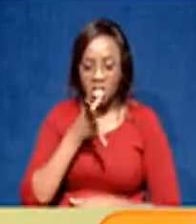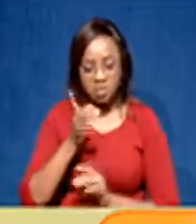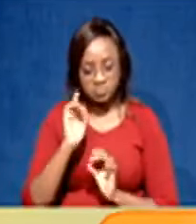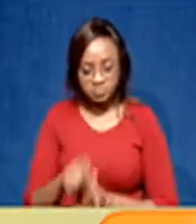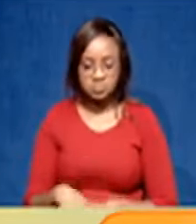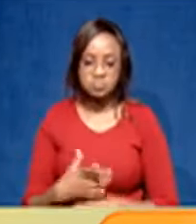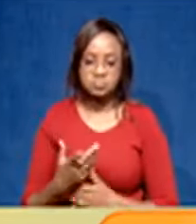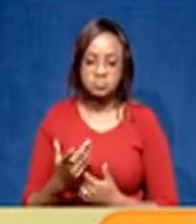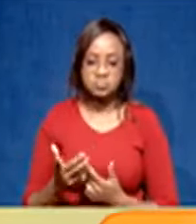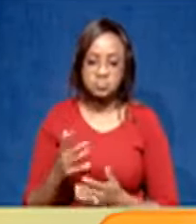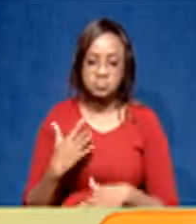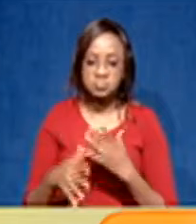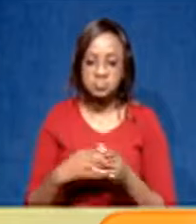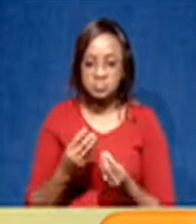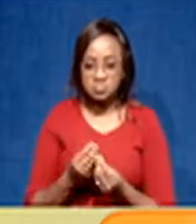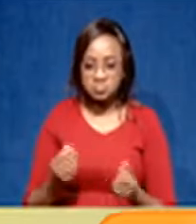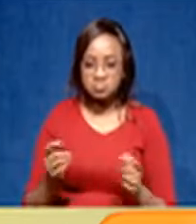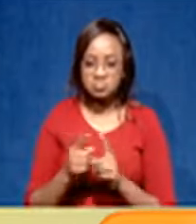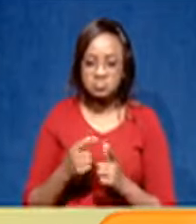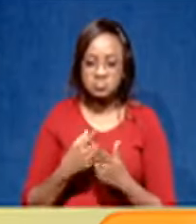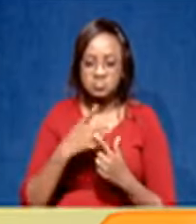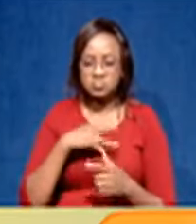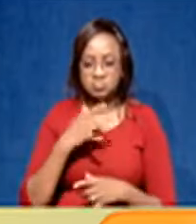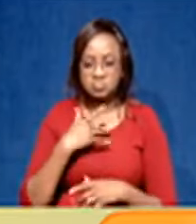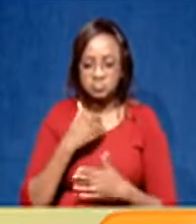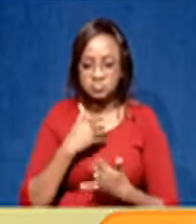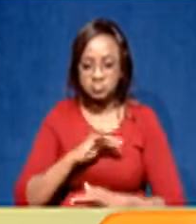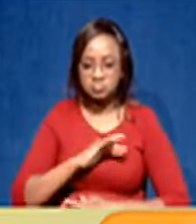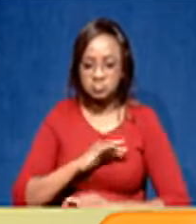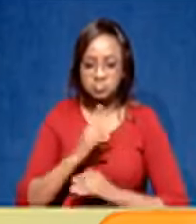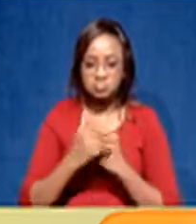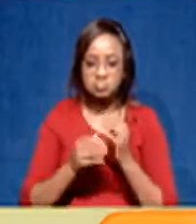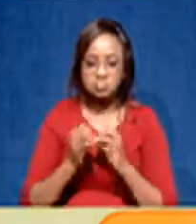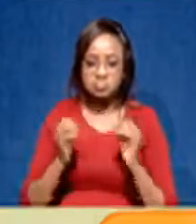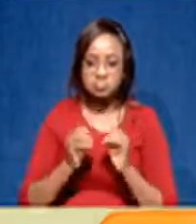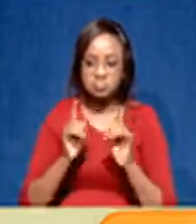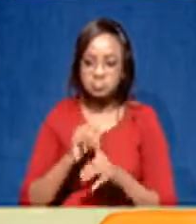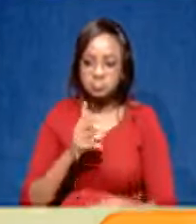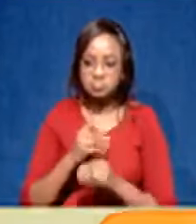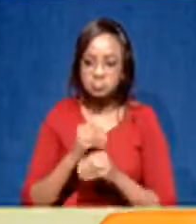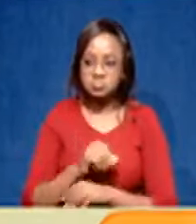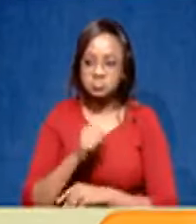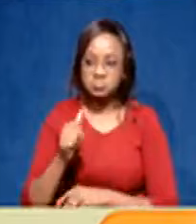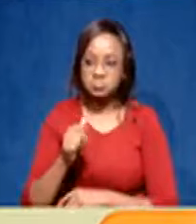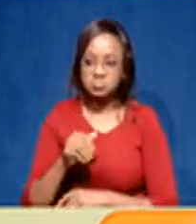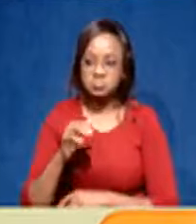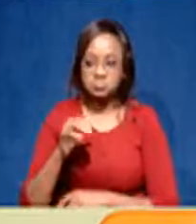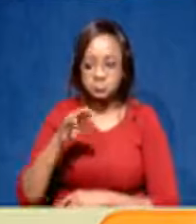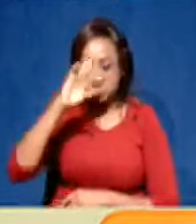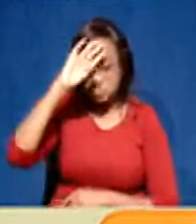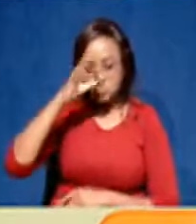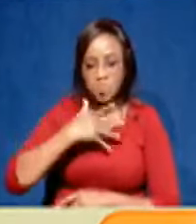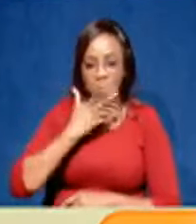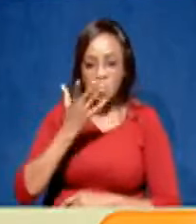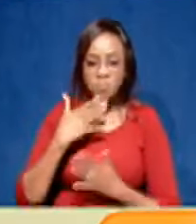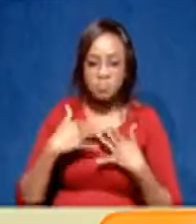pia itakupatia hiyo sasa ukosefu wa damu. Kawaida nyingine pia ni hiyo joto ya mwili yenyewe inaweza kuwa shida. Ikikaa sana